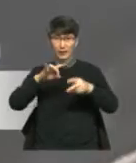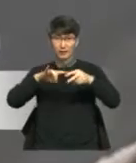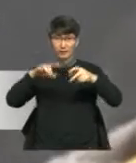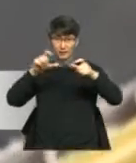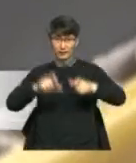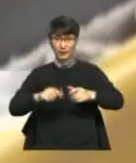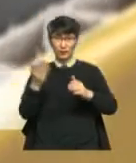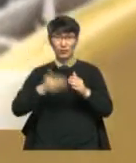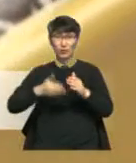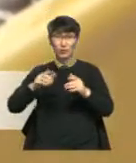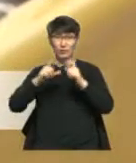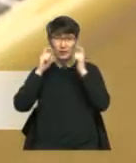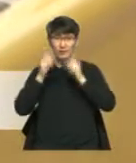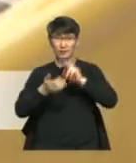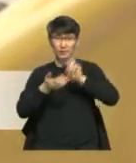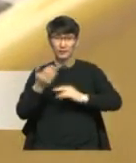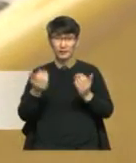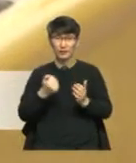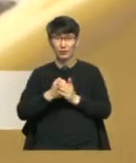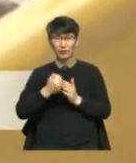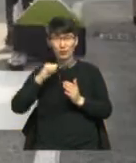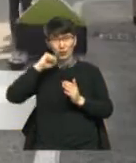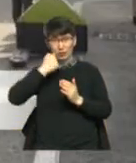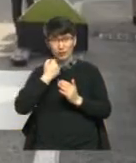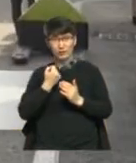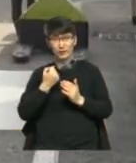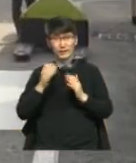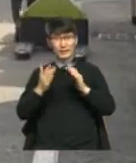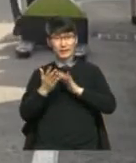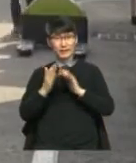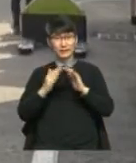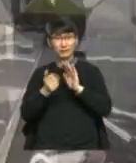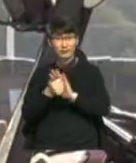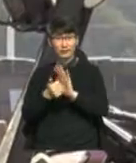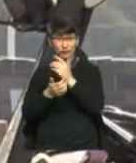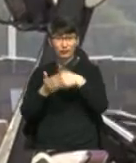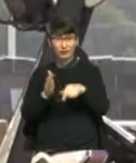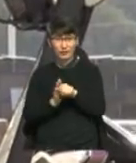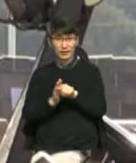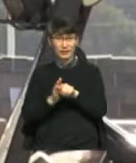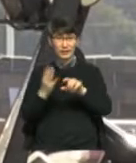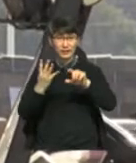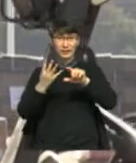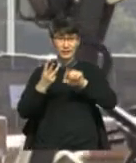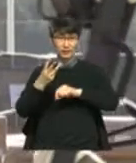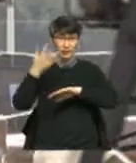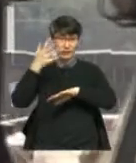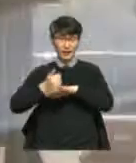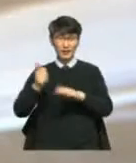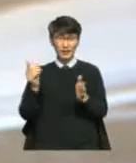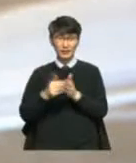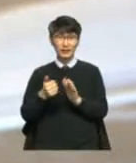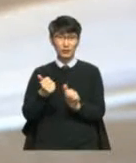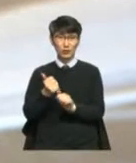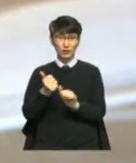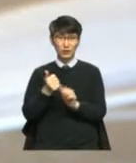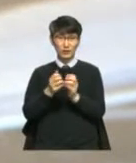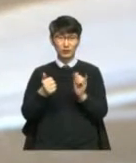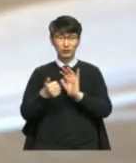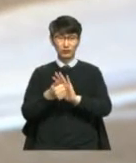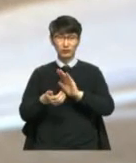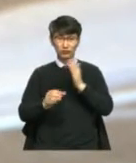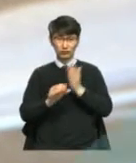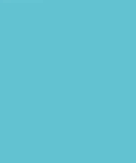공적 마스크 판 내 업무로 어려움을 겪고 있는 약국을 지원하기 위해 이달 말까지 약국에 보조 인력을 지원하고